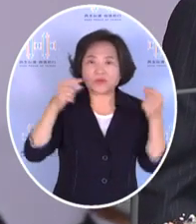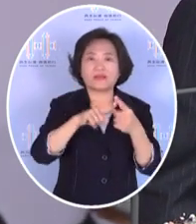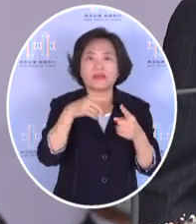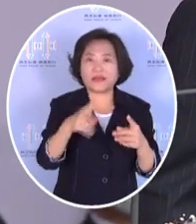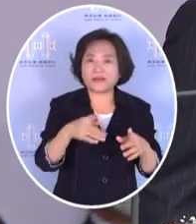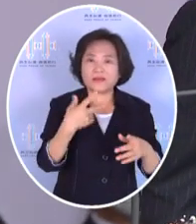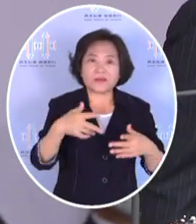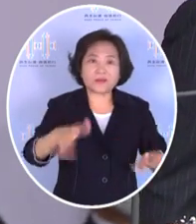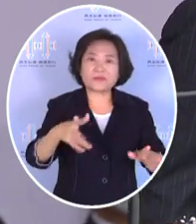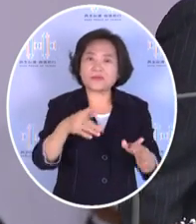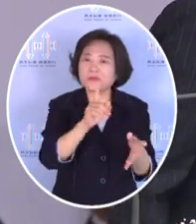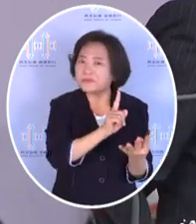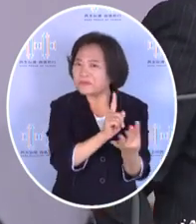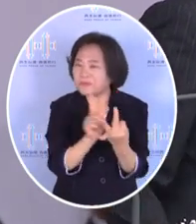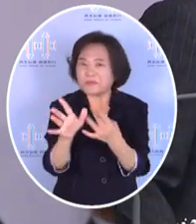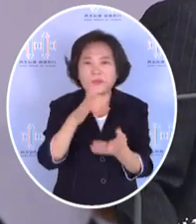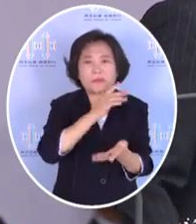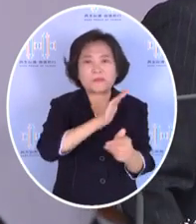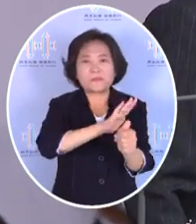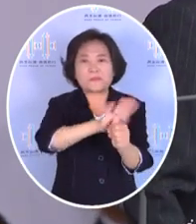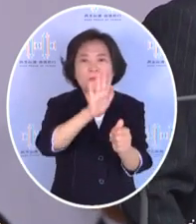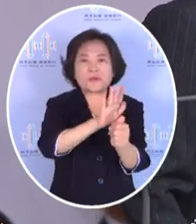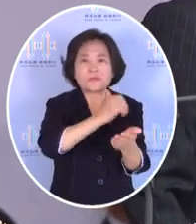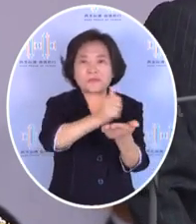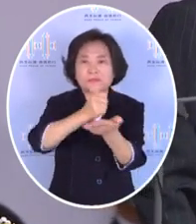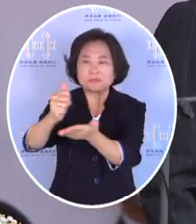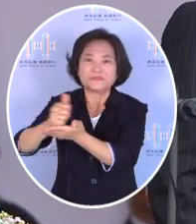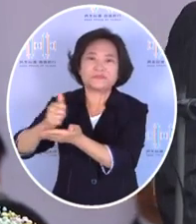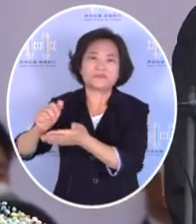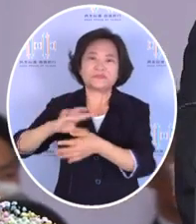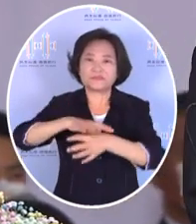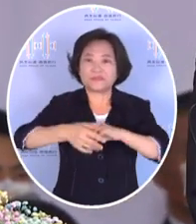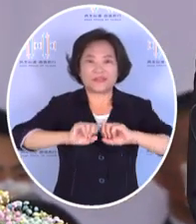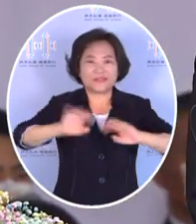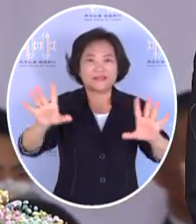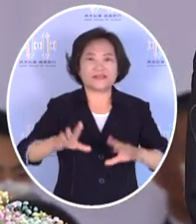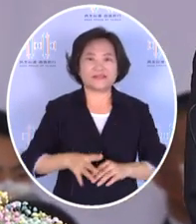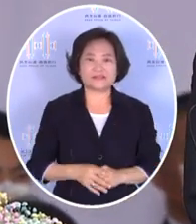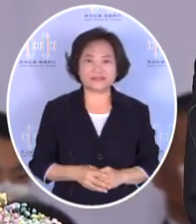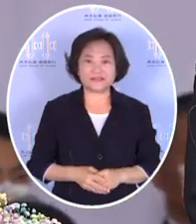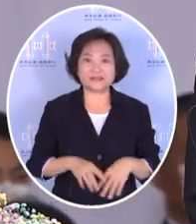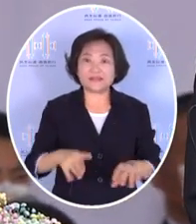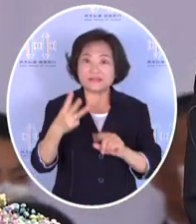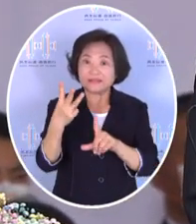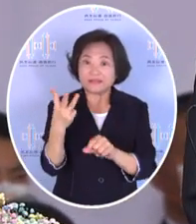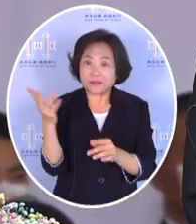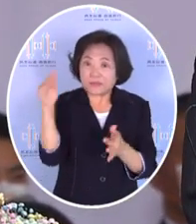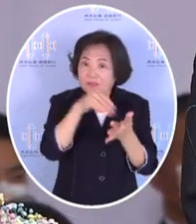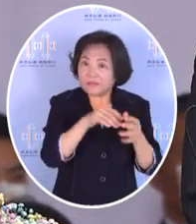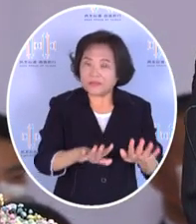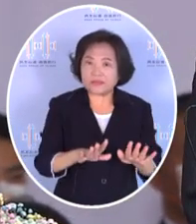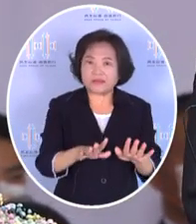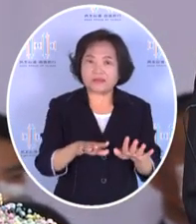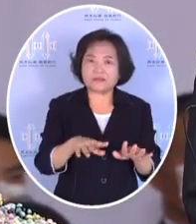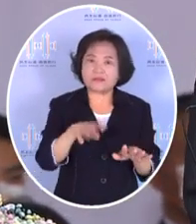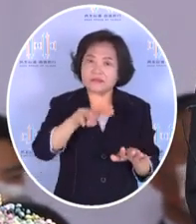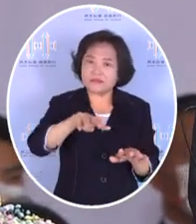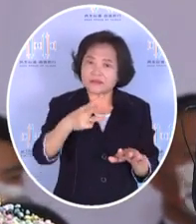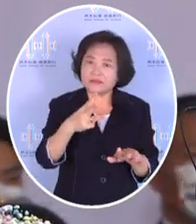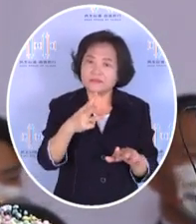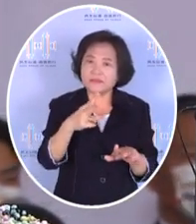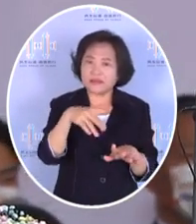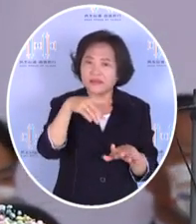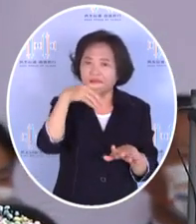世界各地。从今年3月以来，有超过